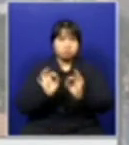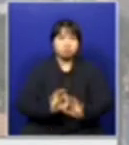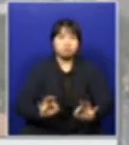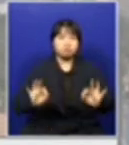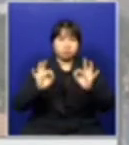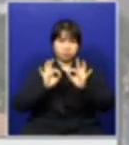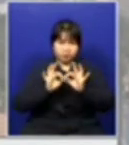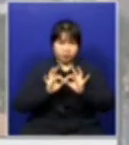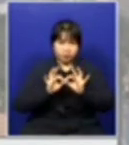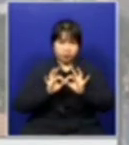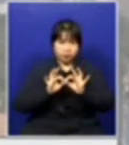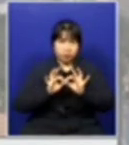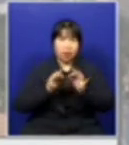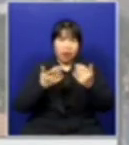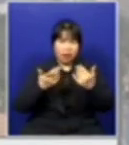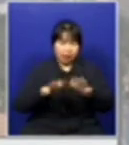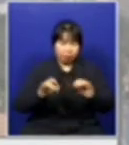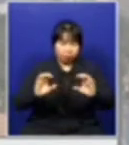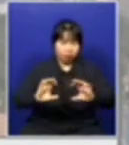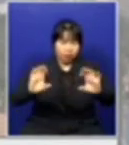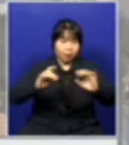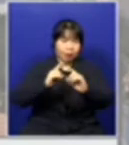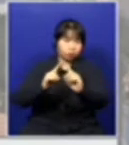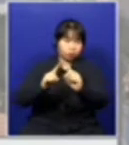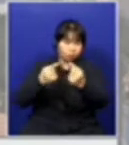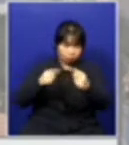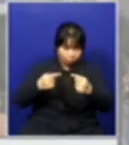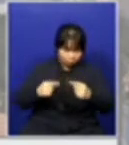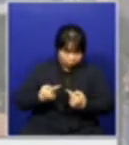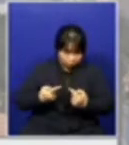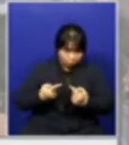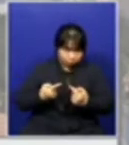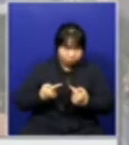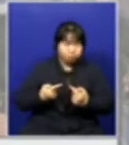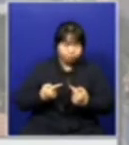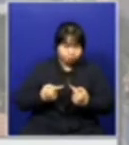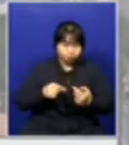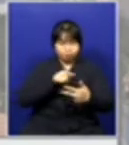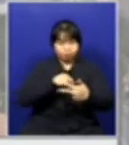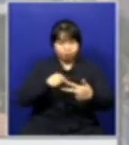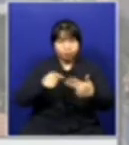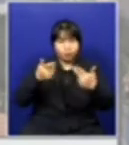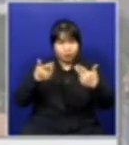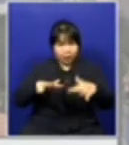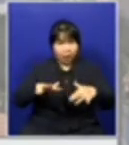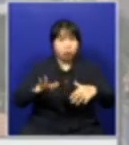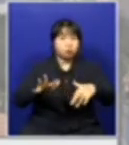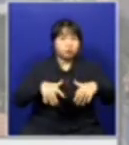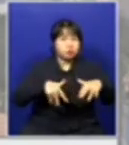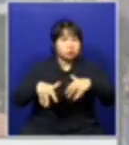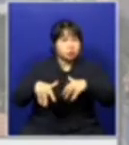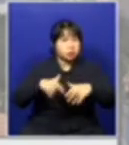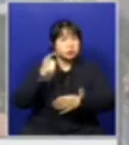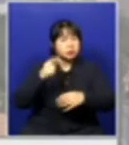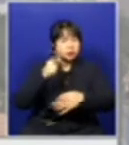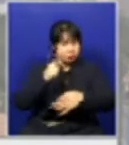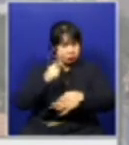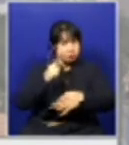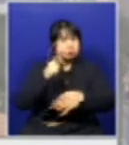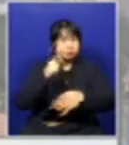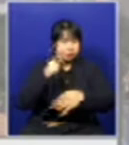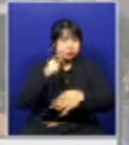พราะเมื่อฟังคำตอบจากรัฐบาลทั้ง3ข้อจบแล้วประชาชนจะสามารถคาดเดาได้ว่